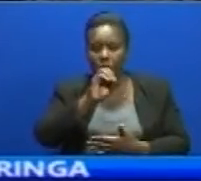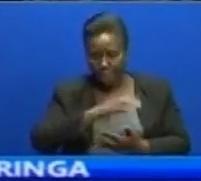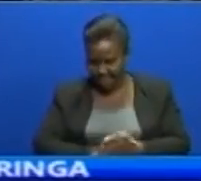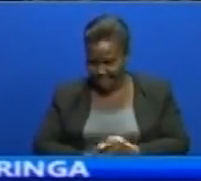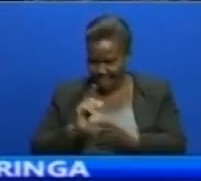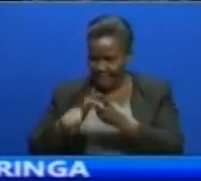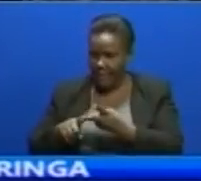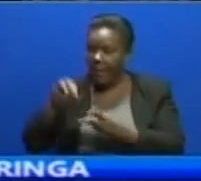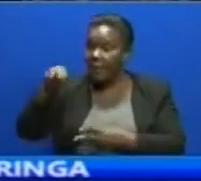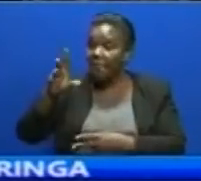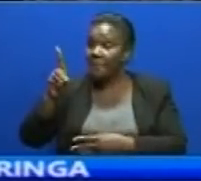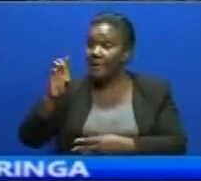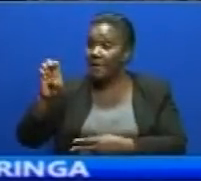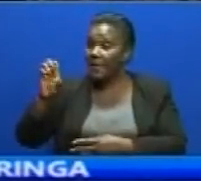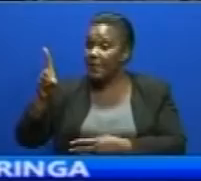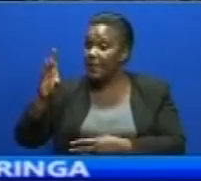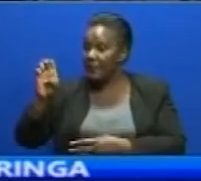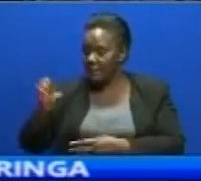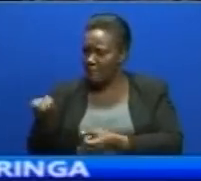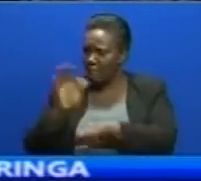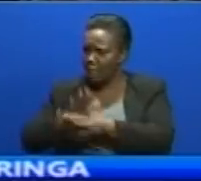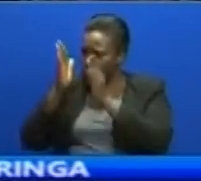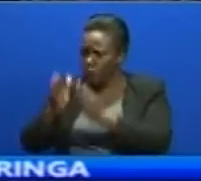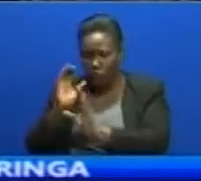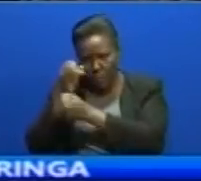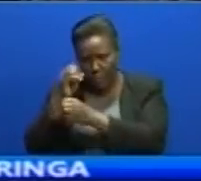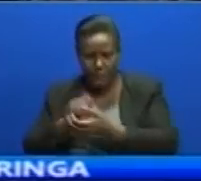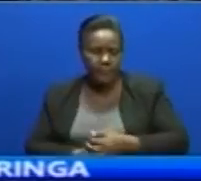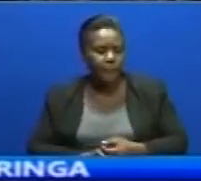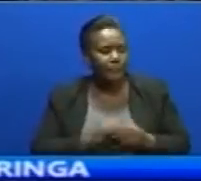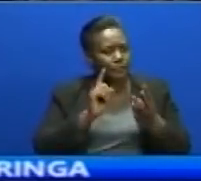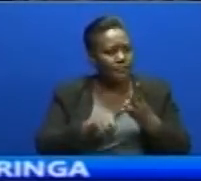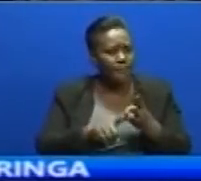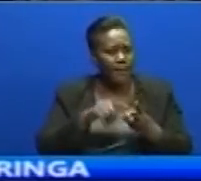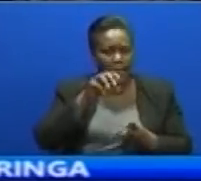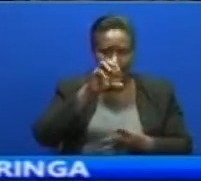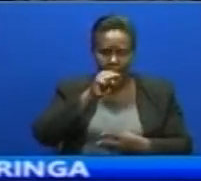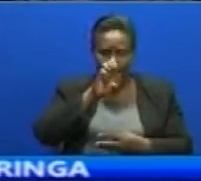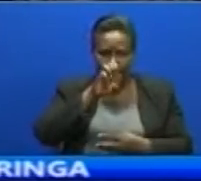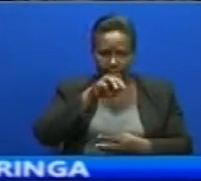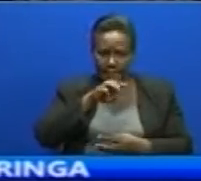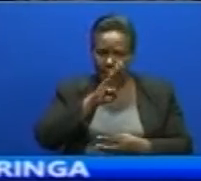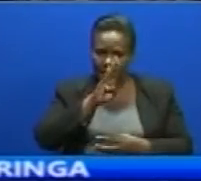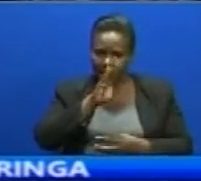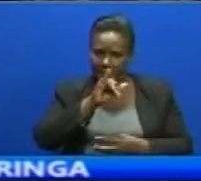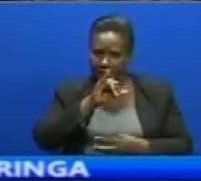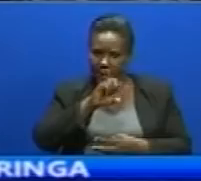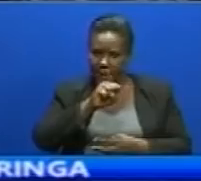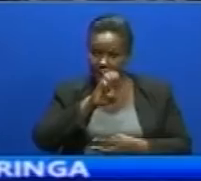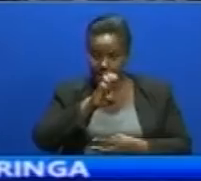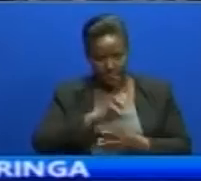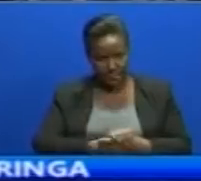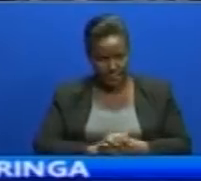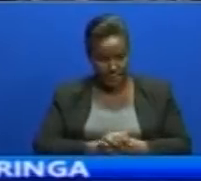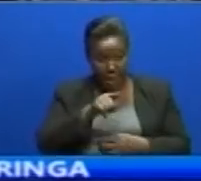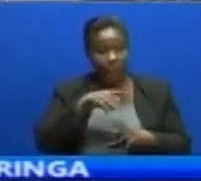Tifoni Mdede fundi mkuu wa maabara, Sembise Alfred fundi mkuu wa radiology, hawa leo nataka kabla sijalala